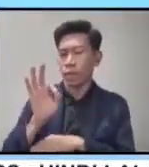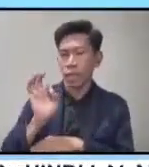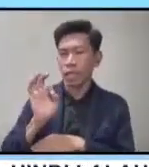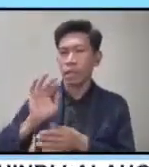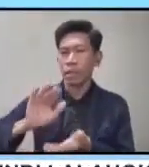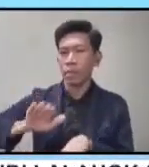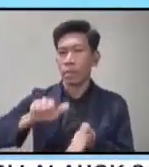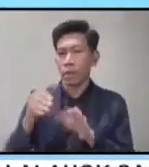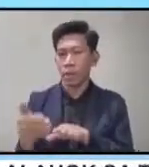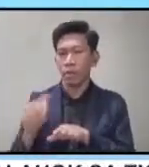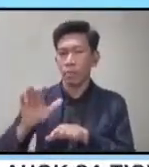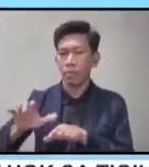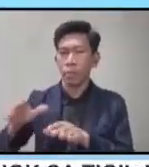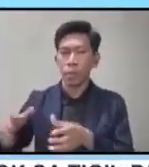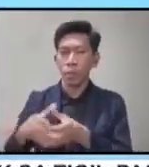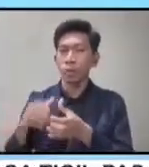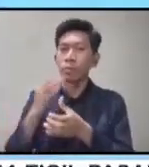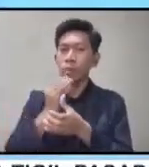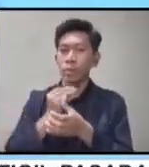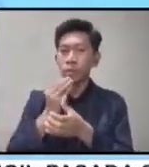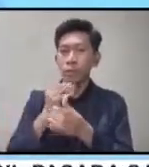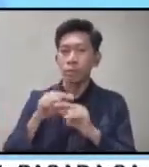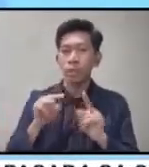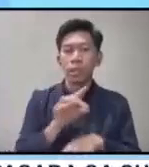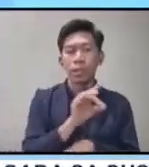ng Israel, habang 800 naman ang